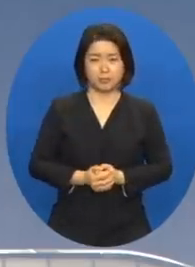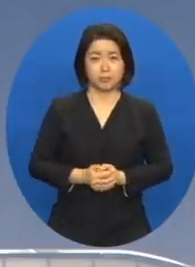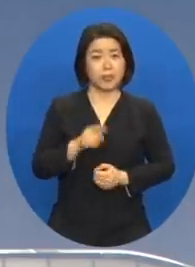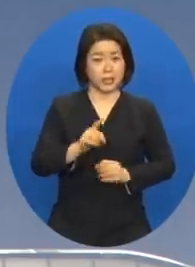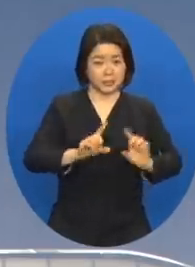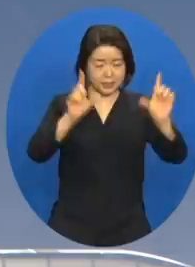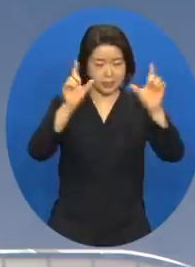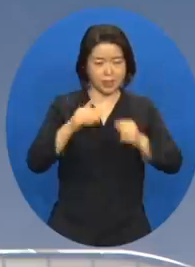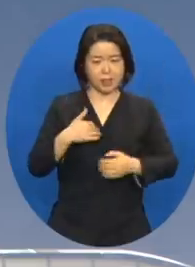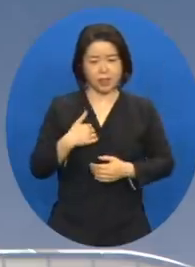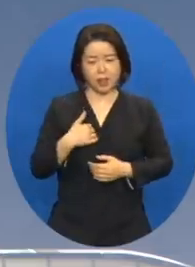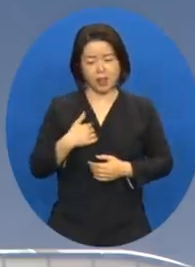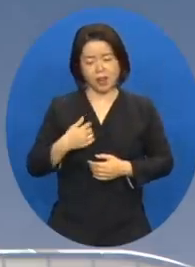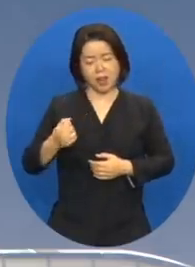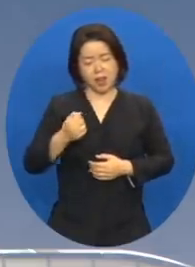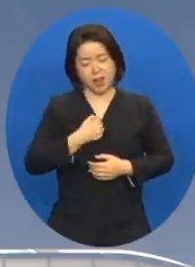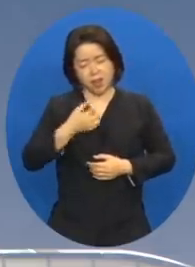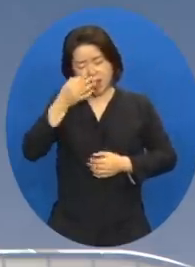그날 꼬꾸라진